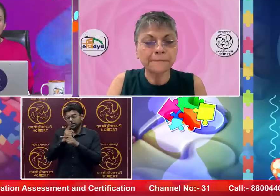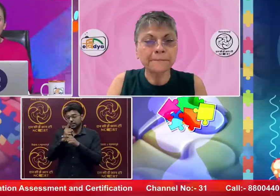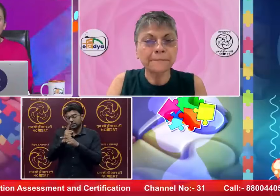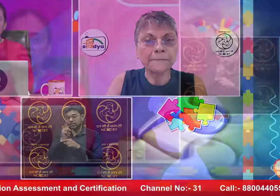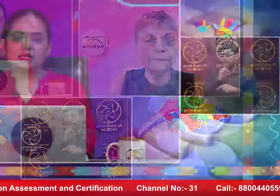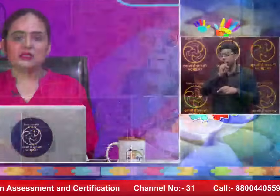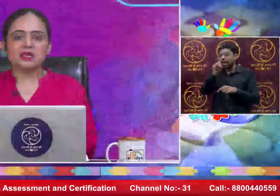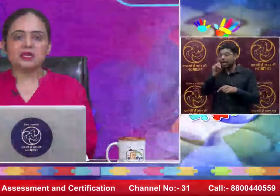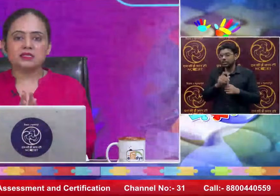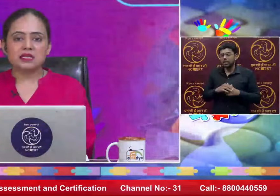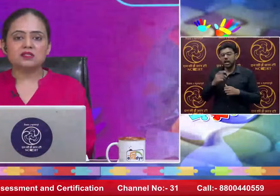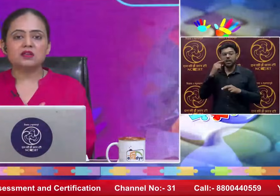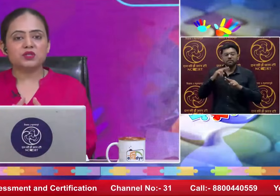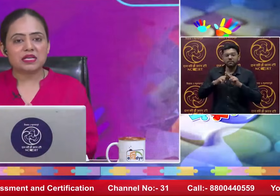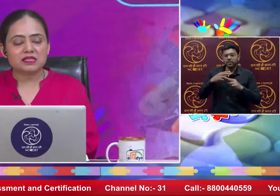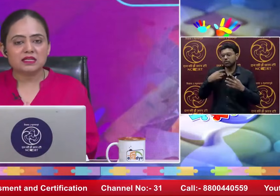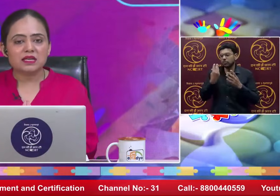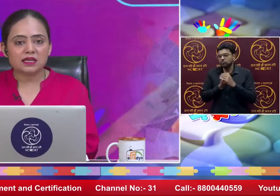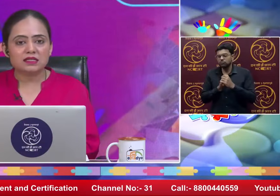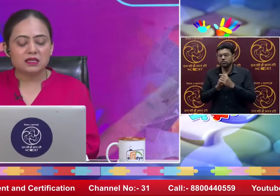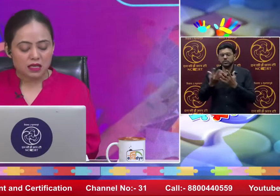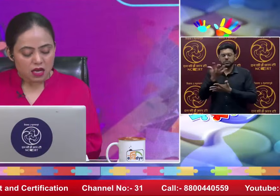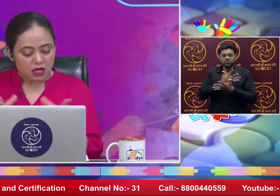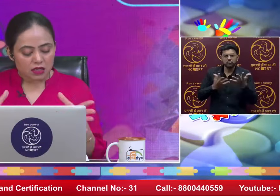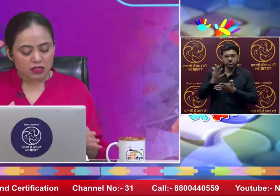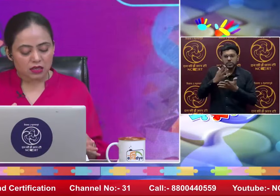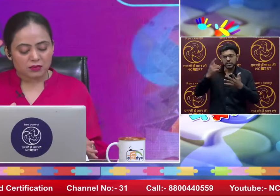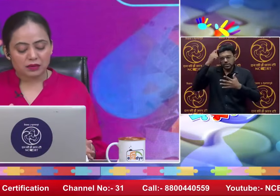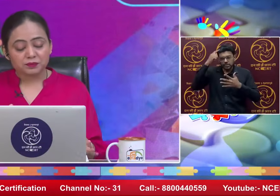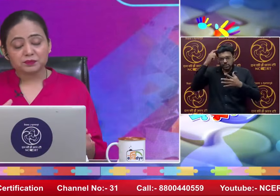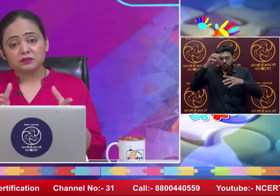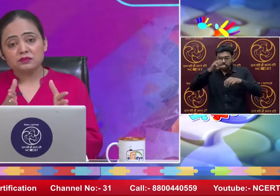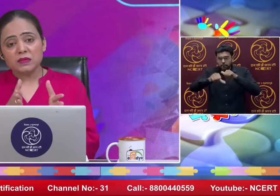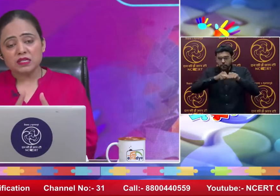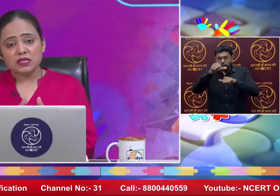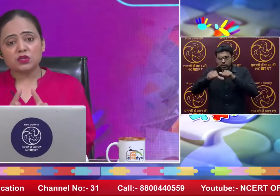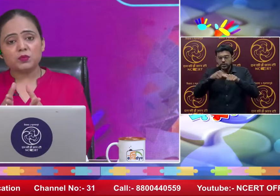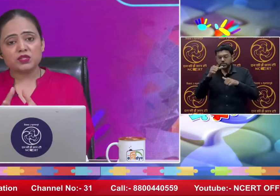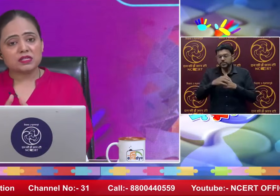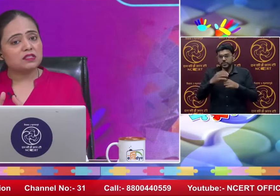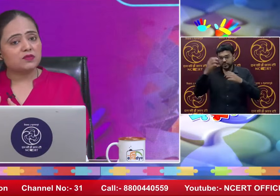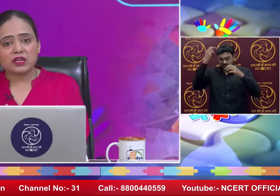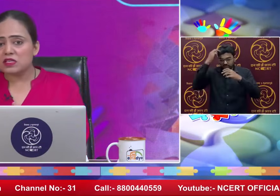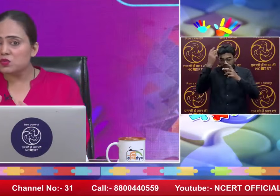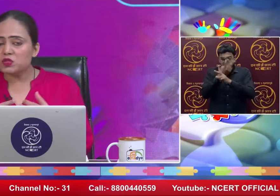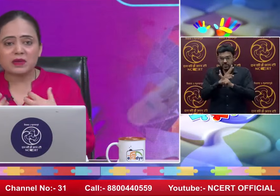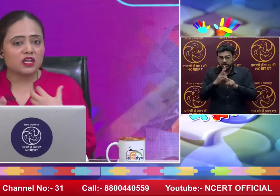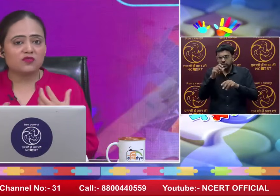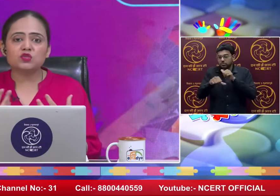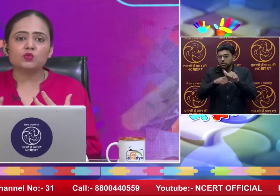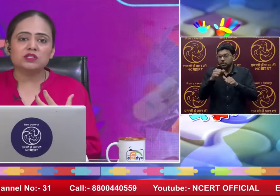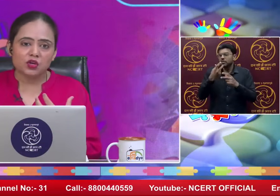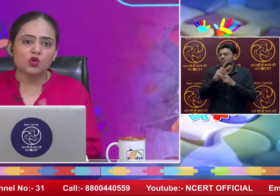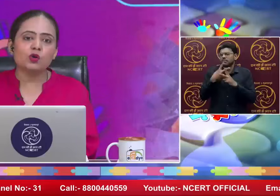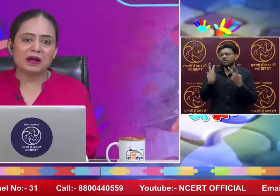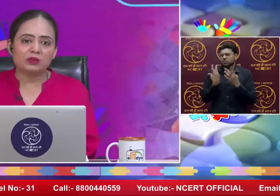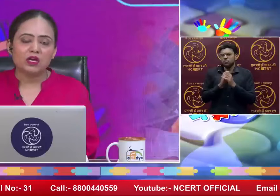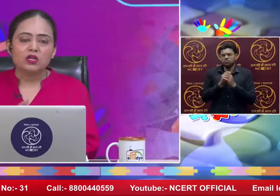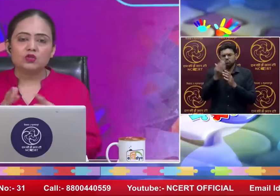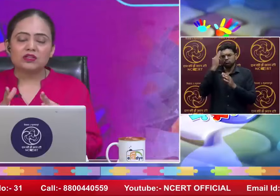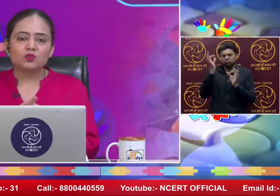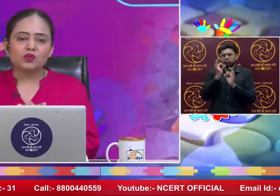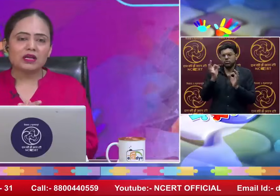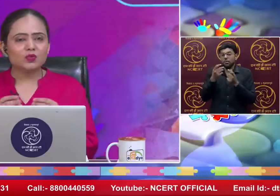क्योंकि जब हम बात करते हैं सेंसरी प्रोसेसिंग की, कैसी टर्म है sensory processing differences which many of us don't even know